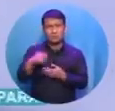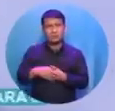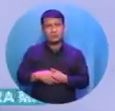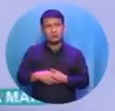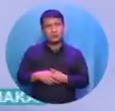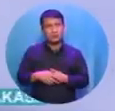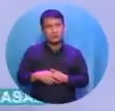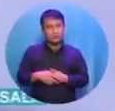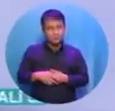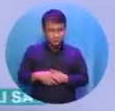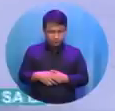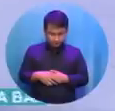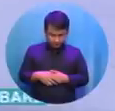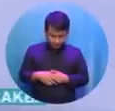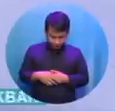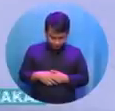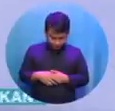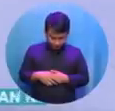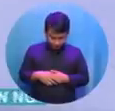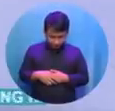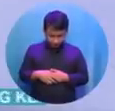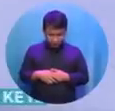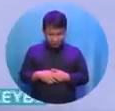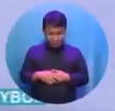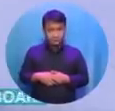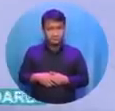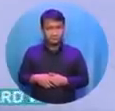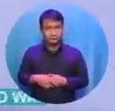Hindi ko po alam, sir. Magkano bang TV ngayon?